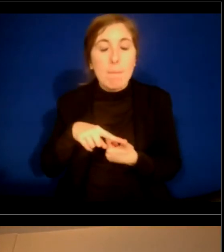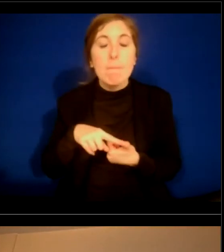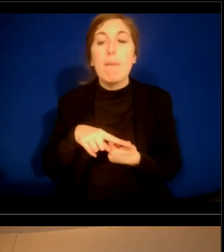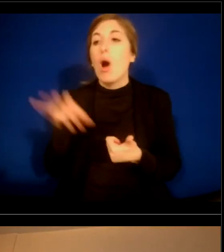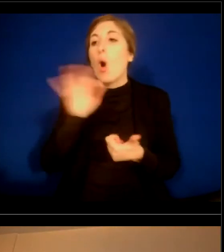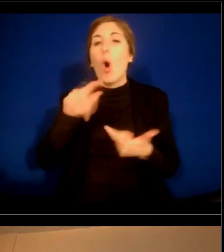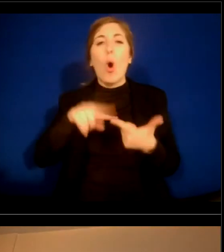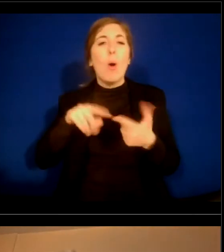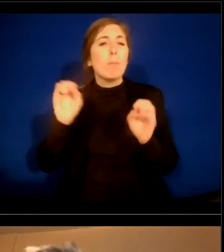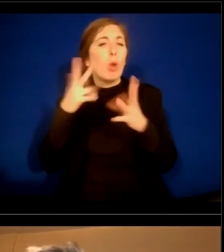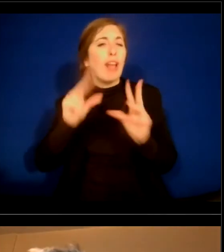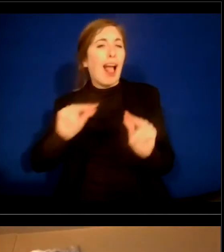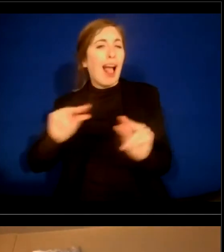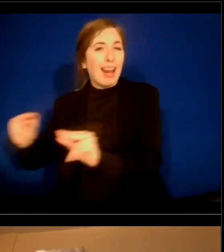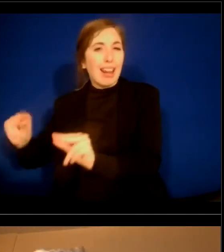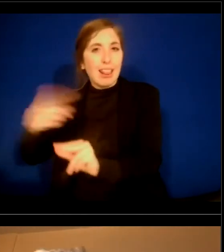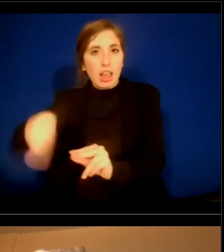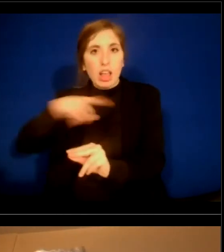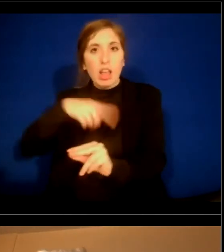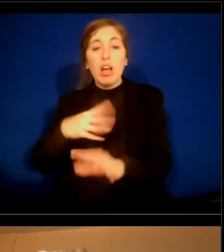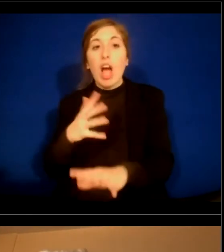difficili e più drammatiche.